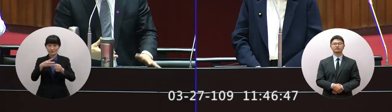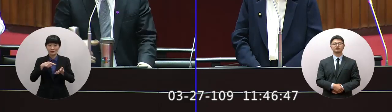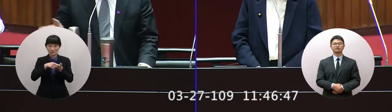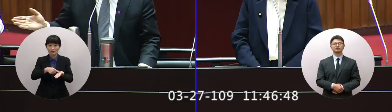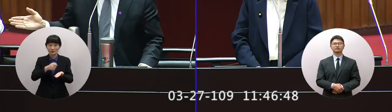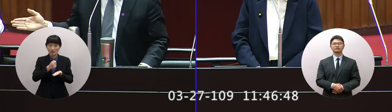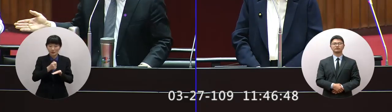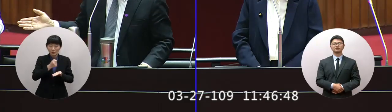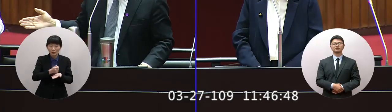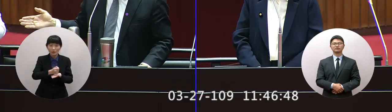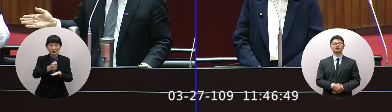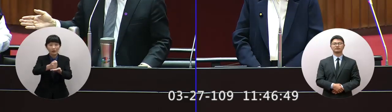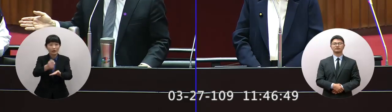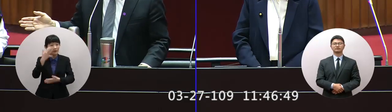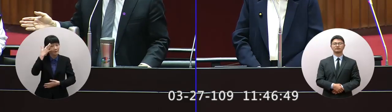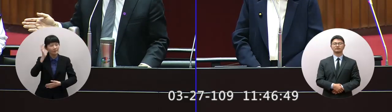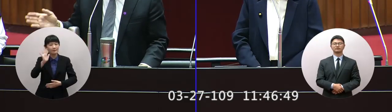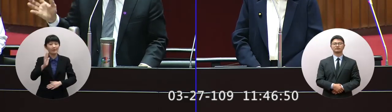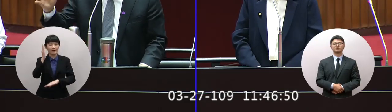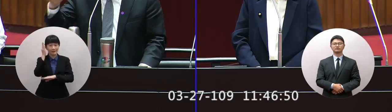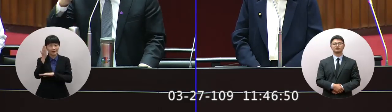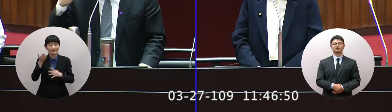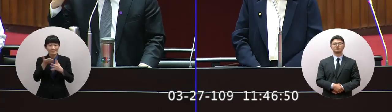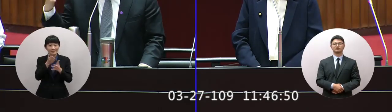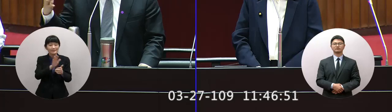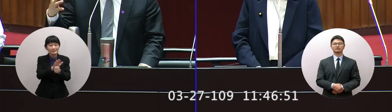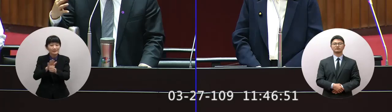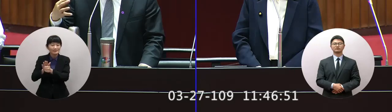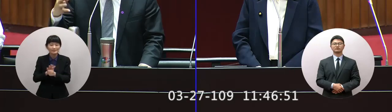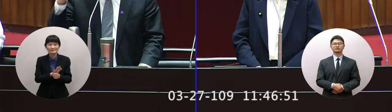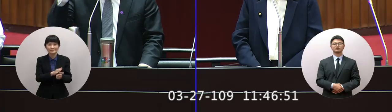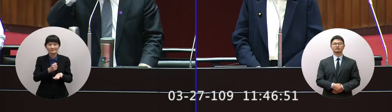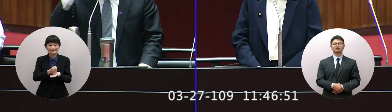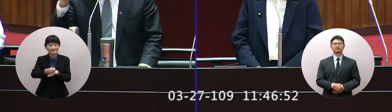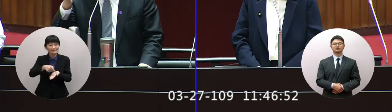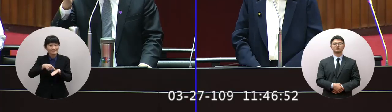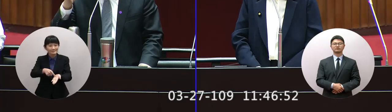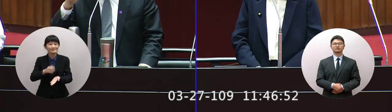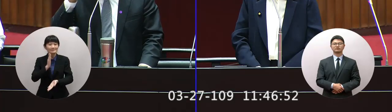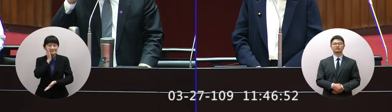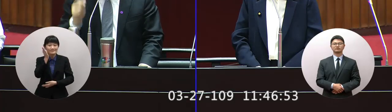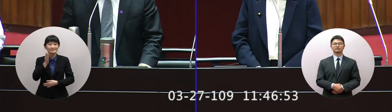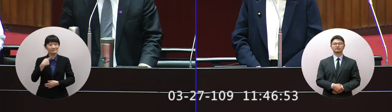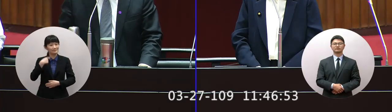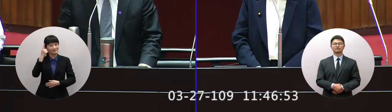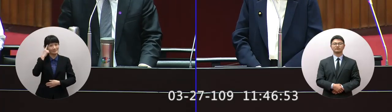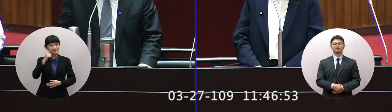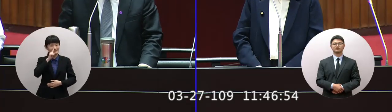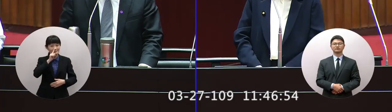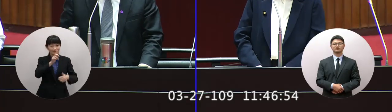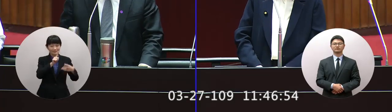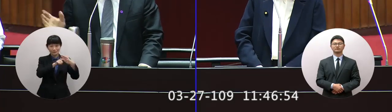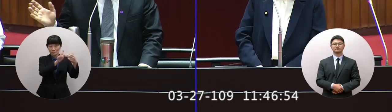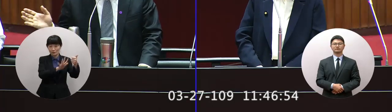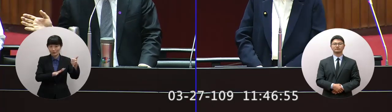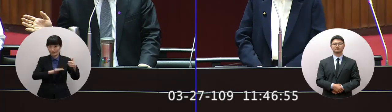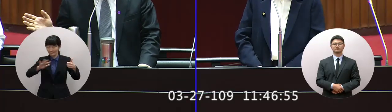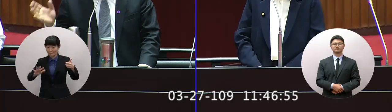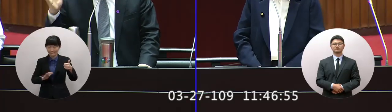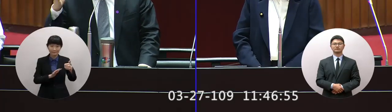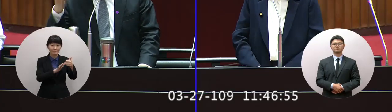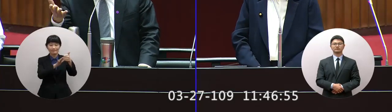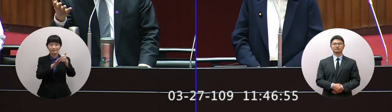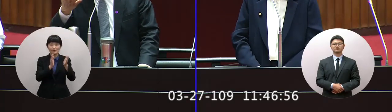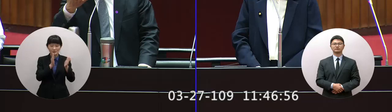忙这些。我相信陈主委带的整个团队以及相关部会做的就这个事，所以相